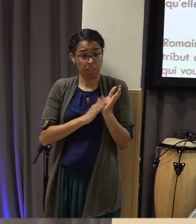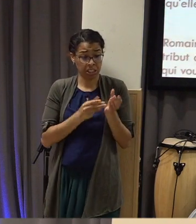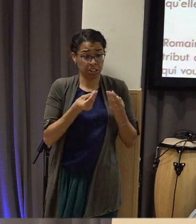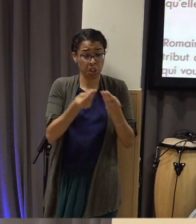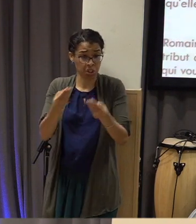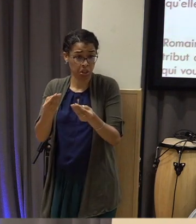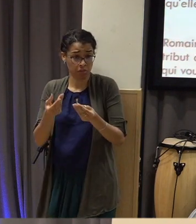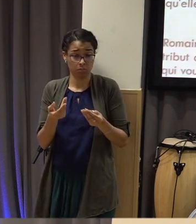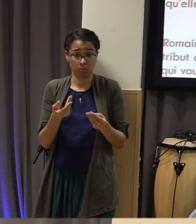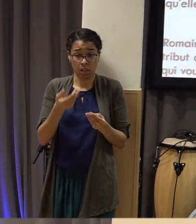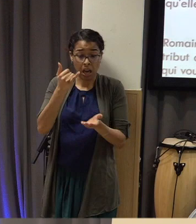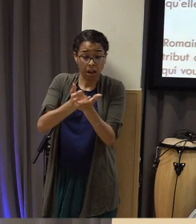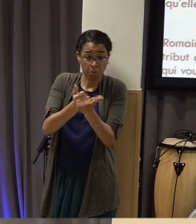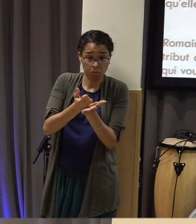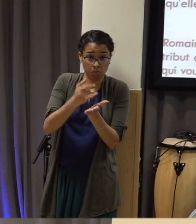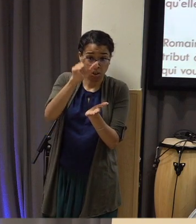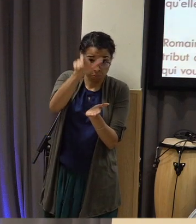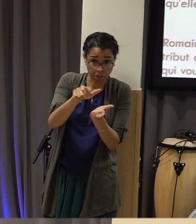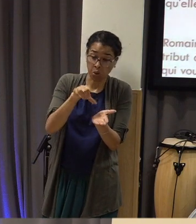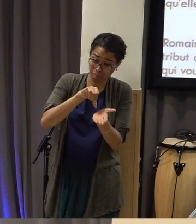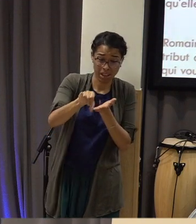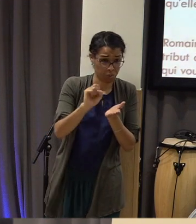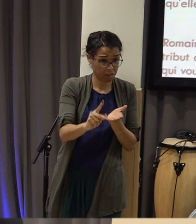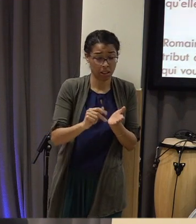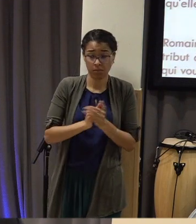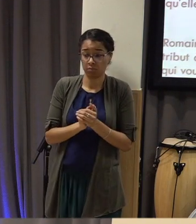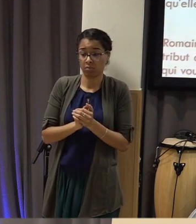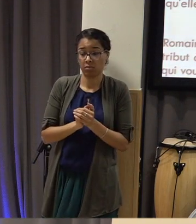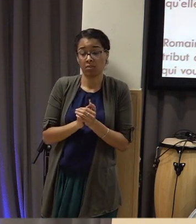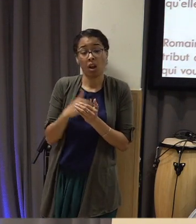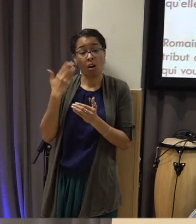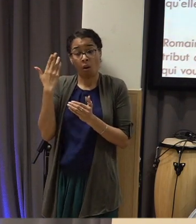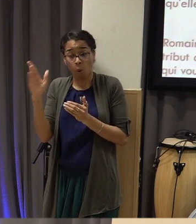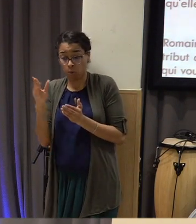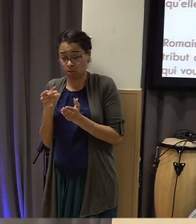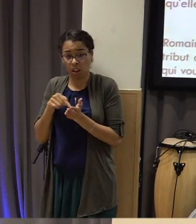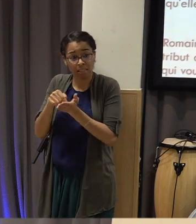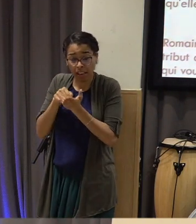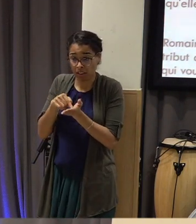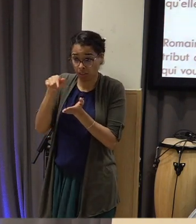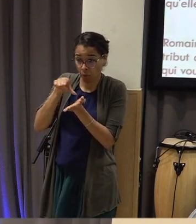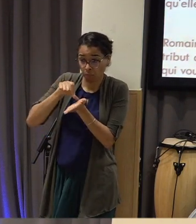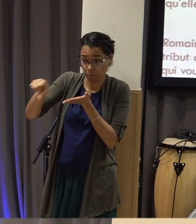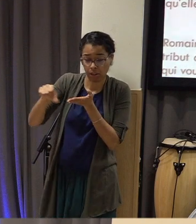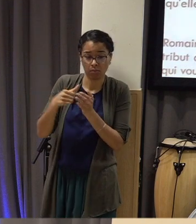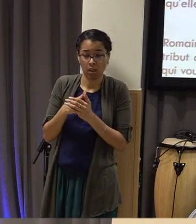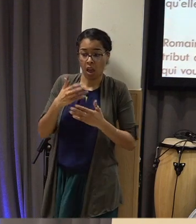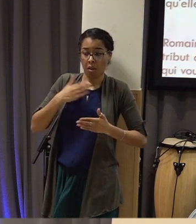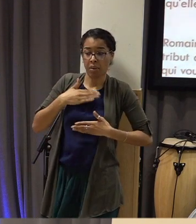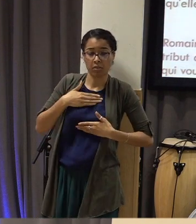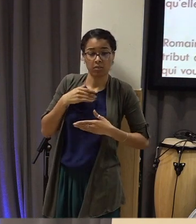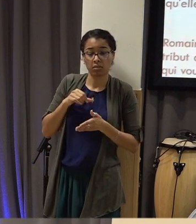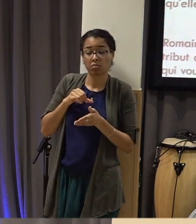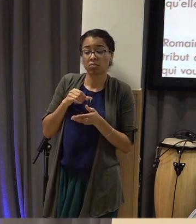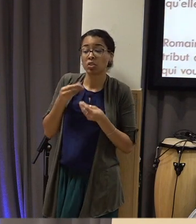L'impôt, à qui vous devez l'impôt. Le tribut, à qui vous devez le tribut. La crainte, à qui vous devez la crainte. L'honneur, à